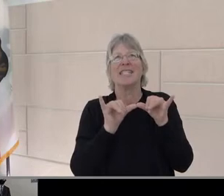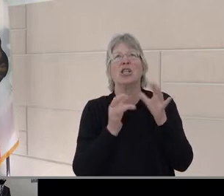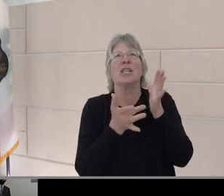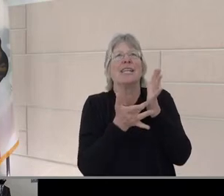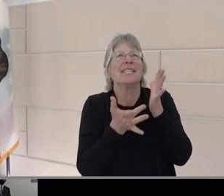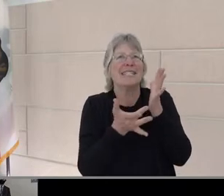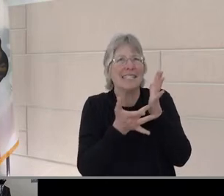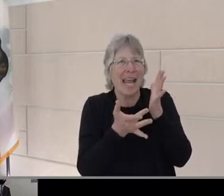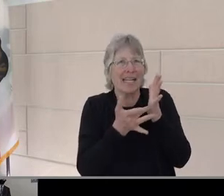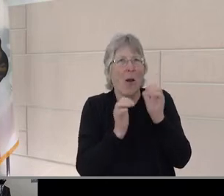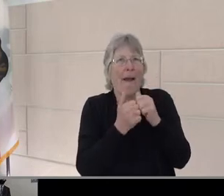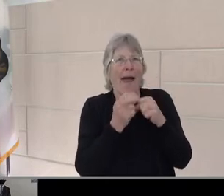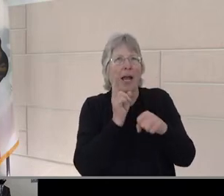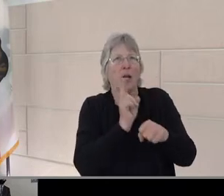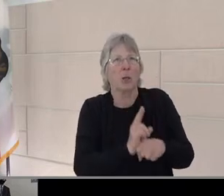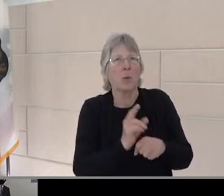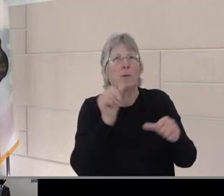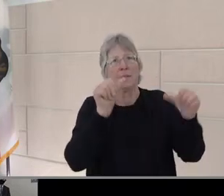ងលំហអាកាស